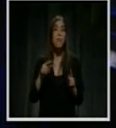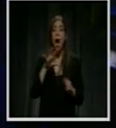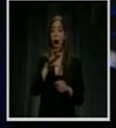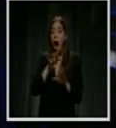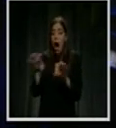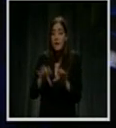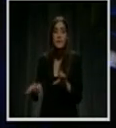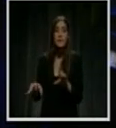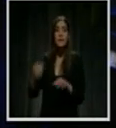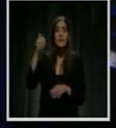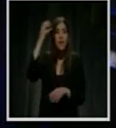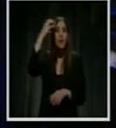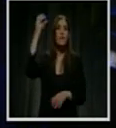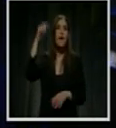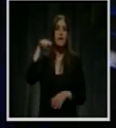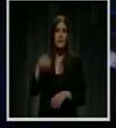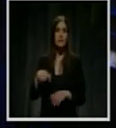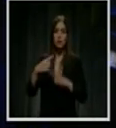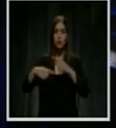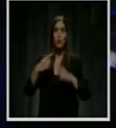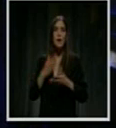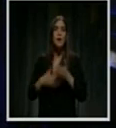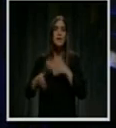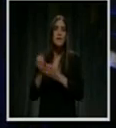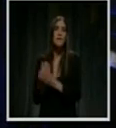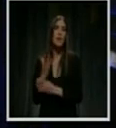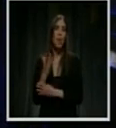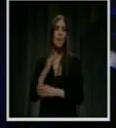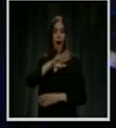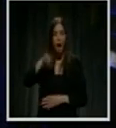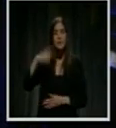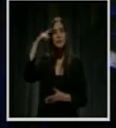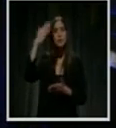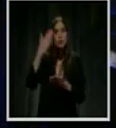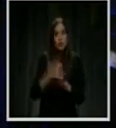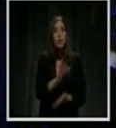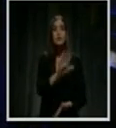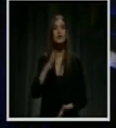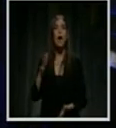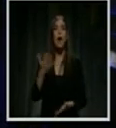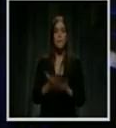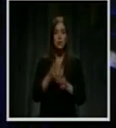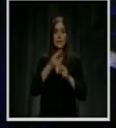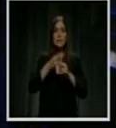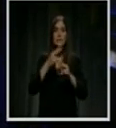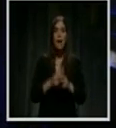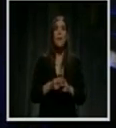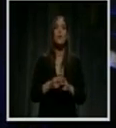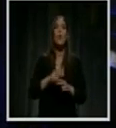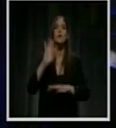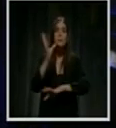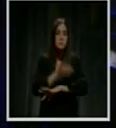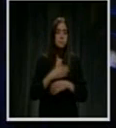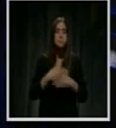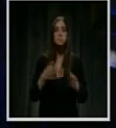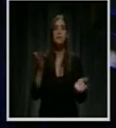li huma fl-iskema tal-iżvilupp ħadna deċiżjoni ċara illi dawk fihom isiru spazji ħodur u miftuħa. Tellaqna